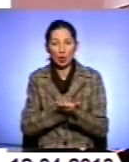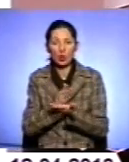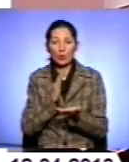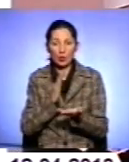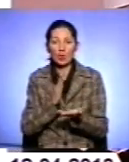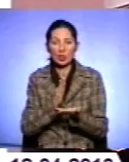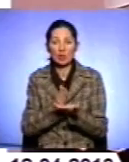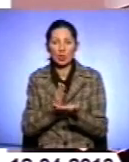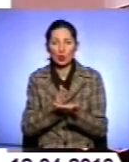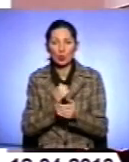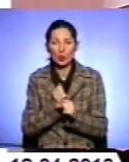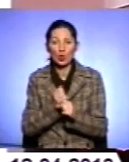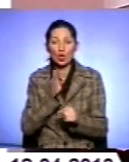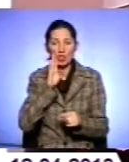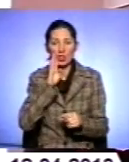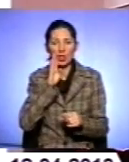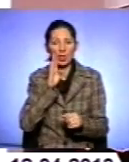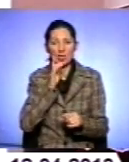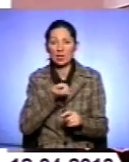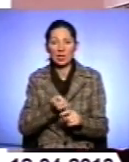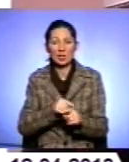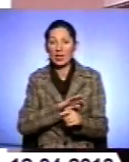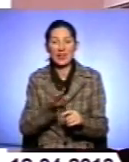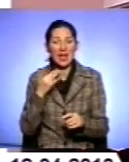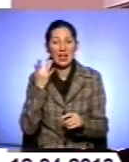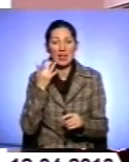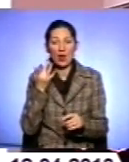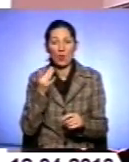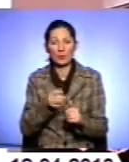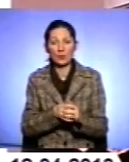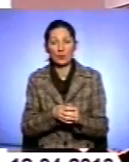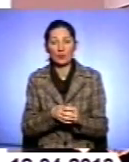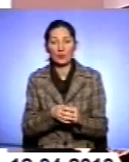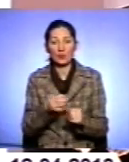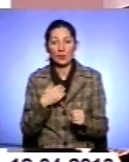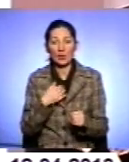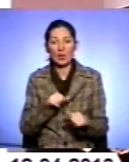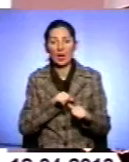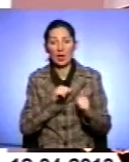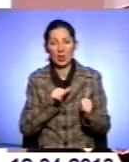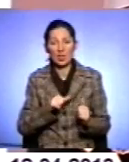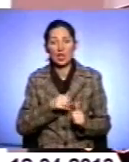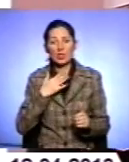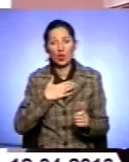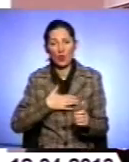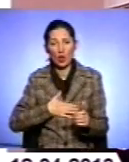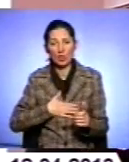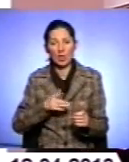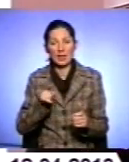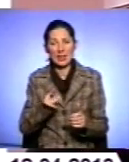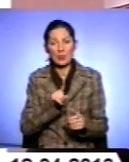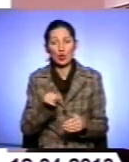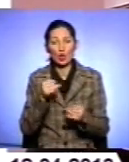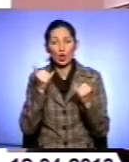жінки. Ну, жінці не просто це. От. І я щиро задоволений тим, що